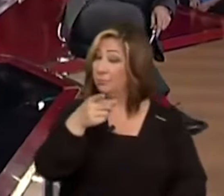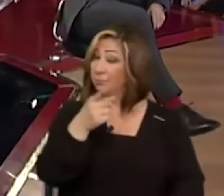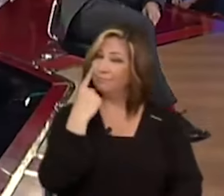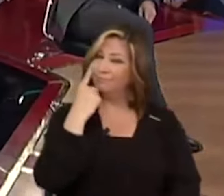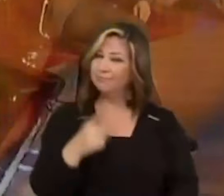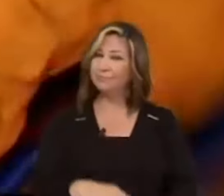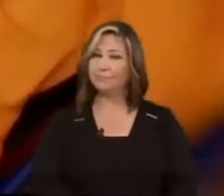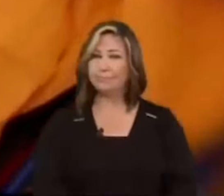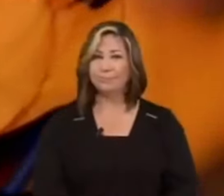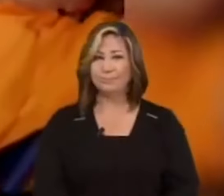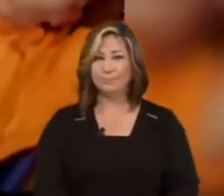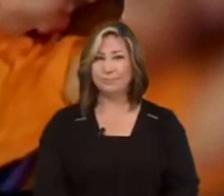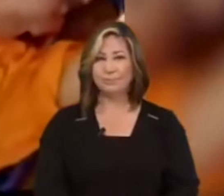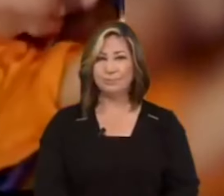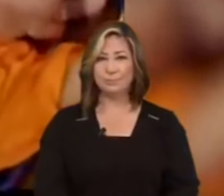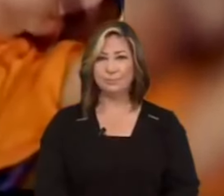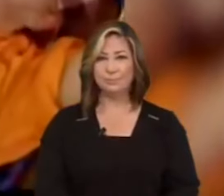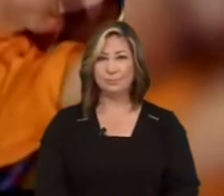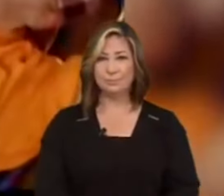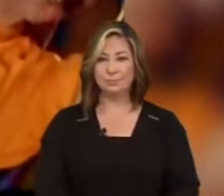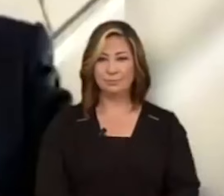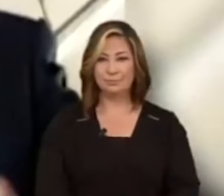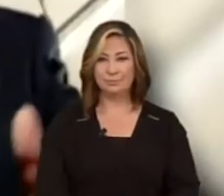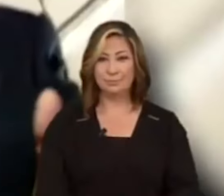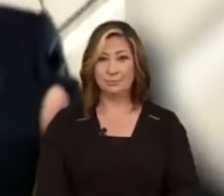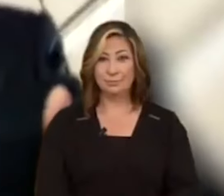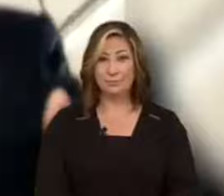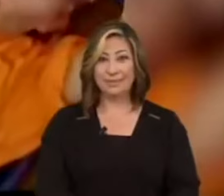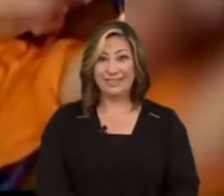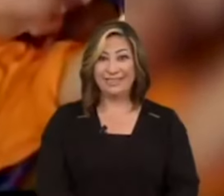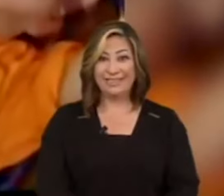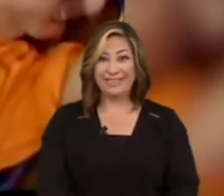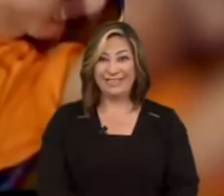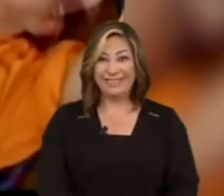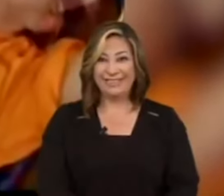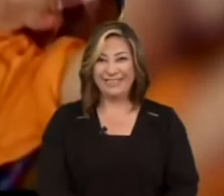mısınız? Geliyor.